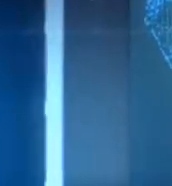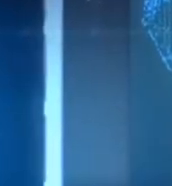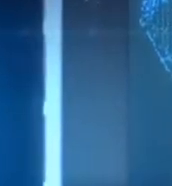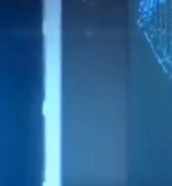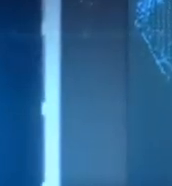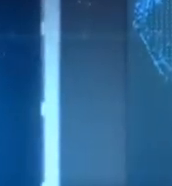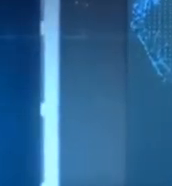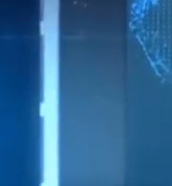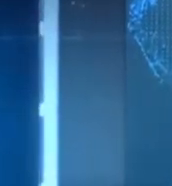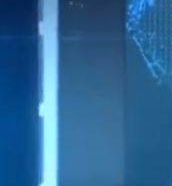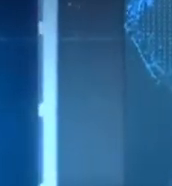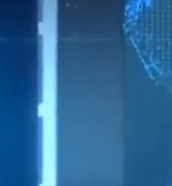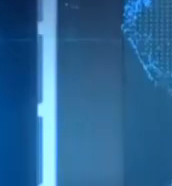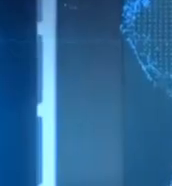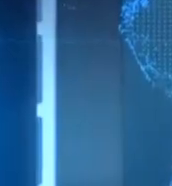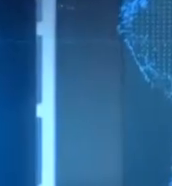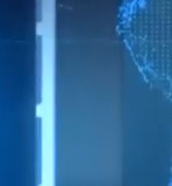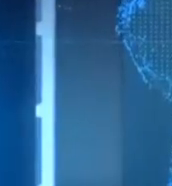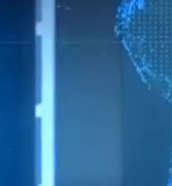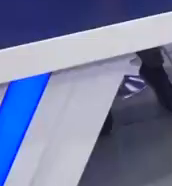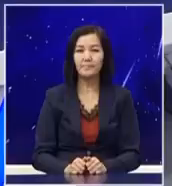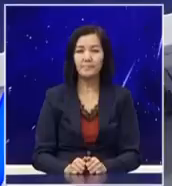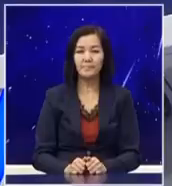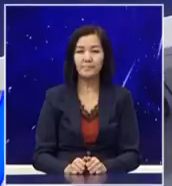Жарқын Нұрланұлы, Жайық Құрманбаев, жетісу телеарнасы.